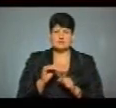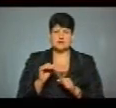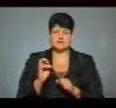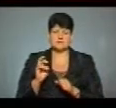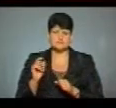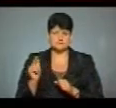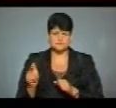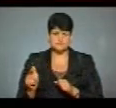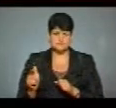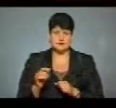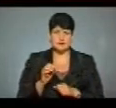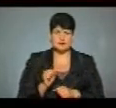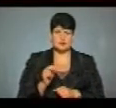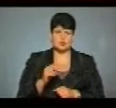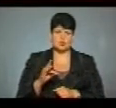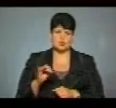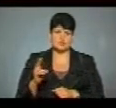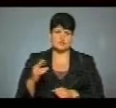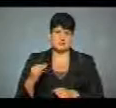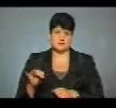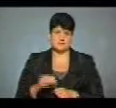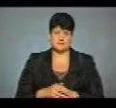житлово-комунального господарства Андрій Дроздовський.